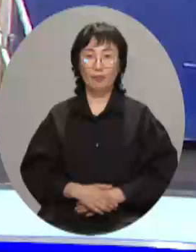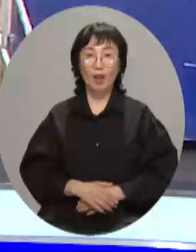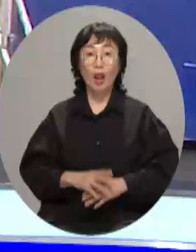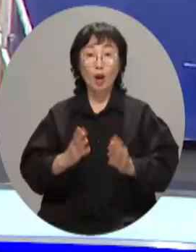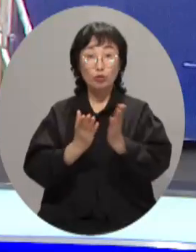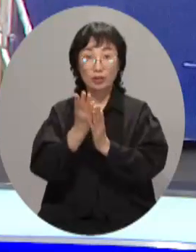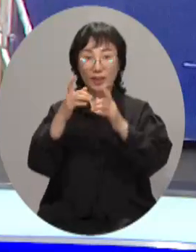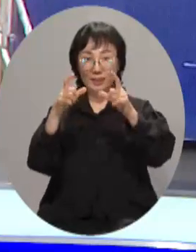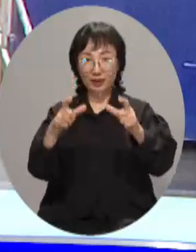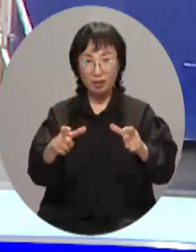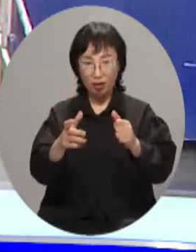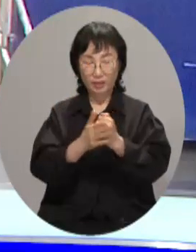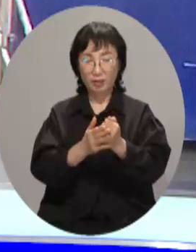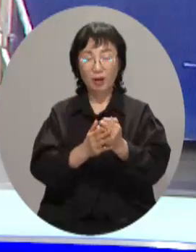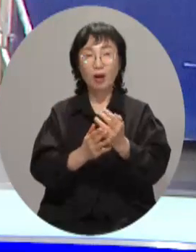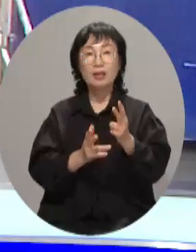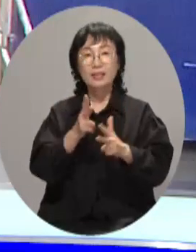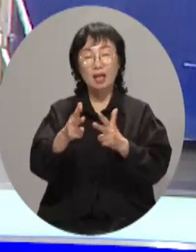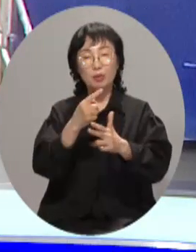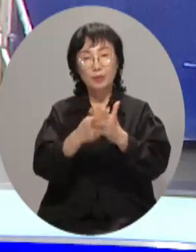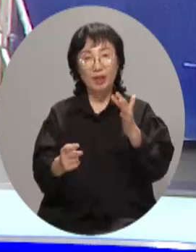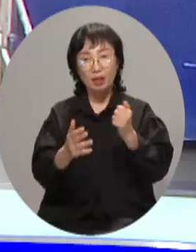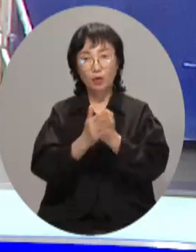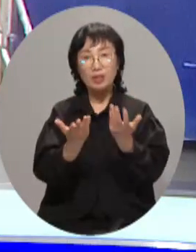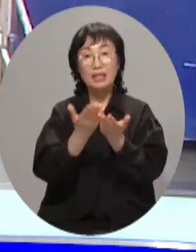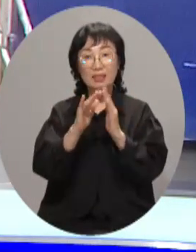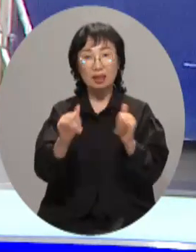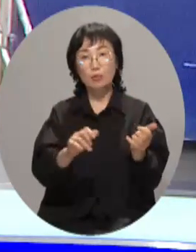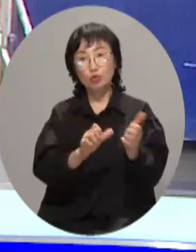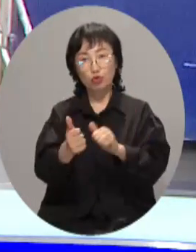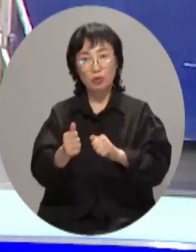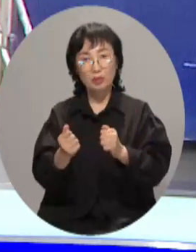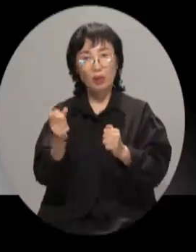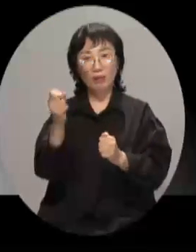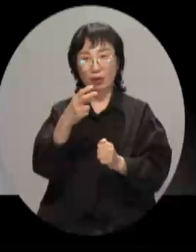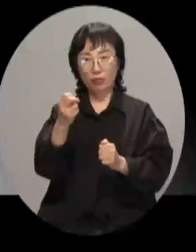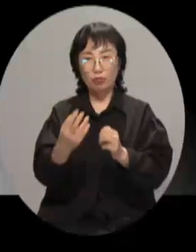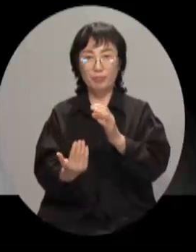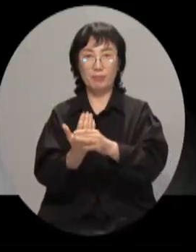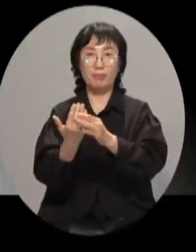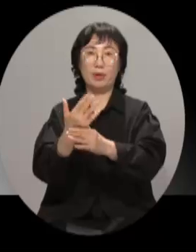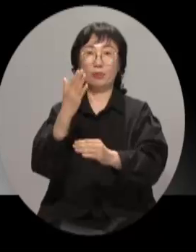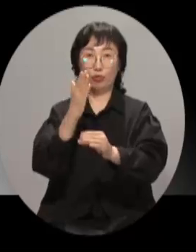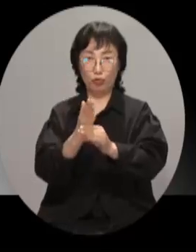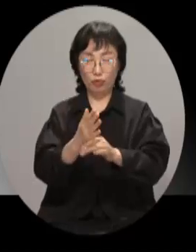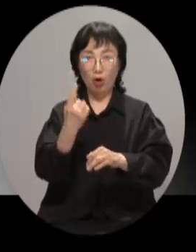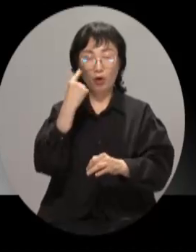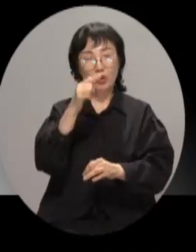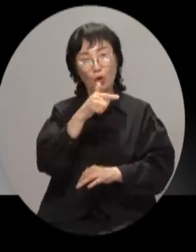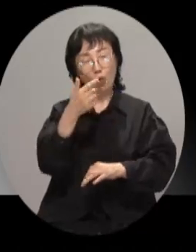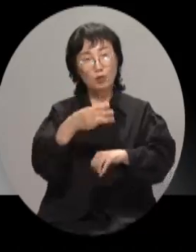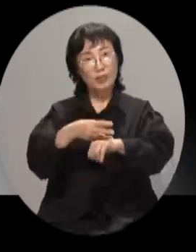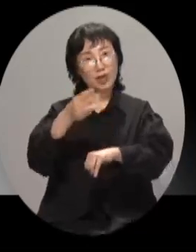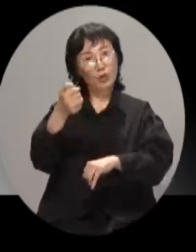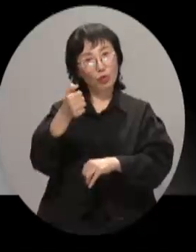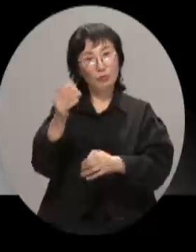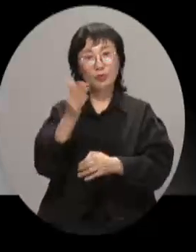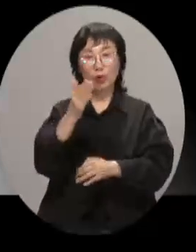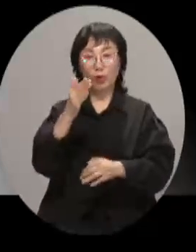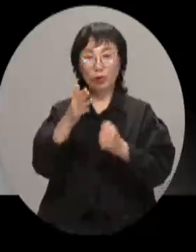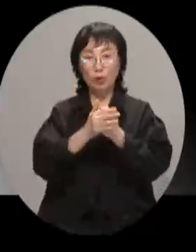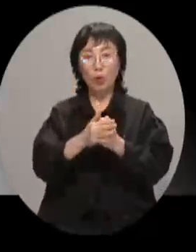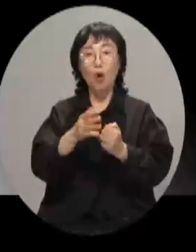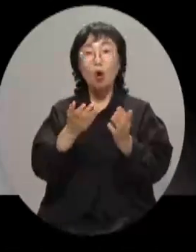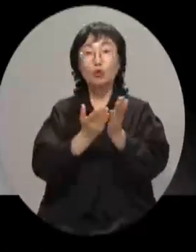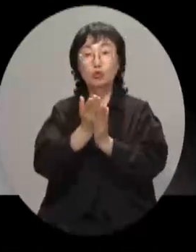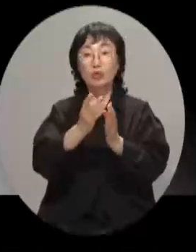군산 지역에서 산업재해로 노동자가 숨지는 사고가 잇따라 발생했습니다. 어제 오후 3시 20분쯤 군산 소룡동의